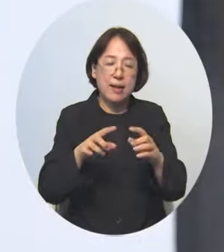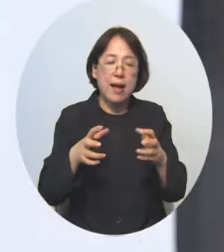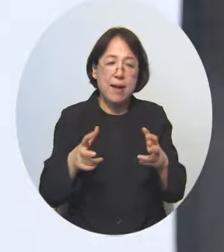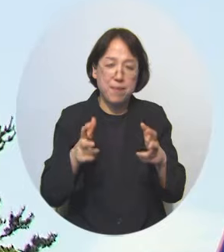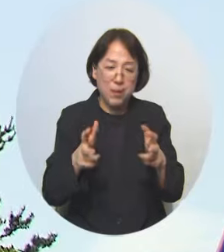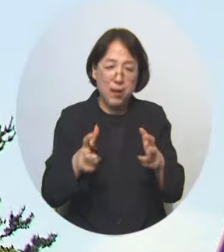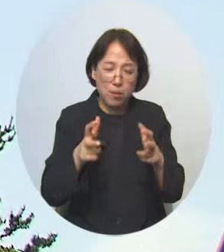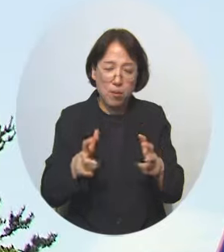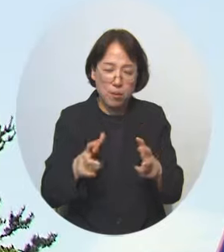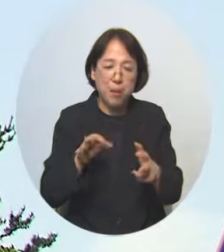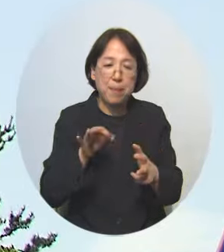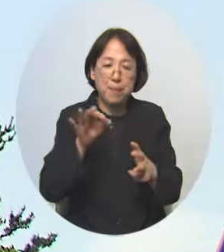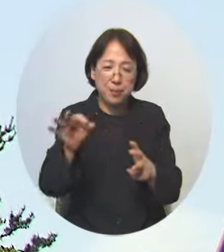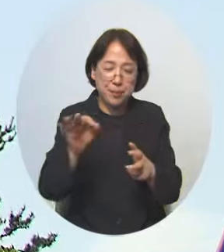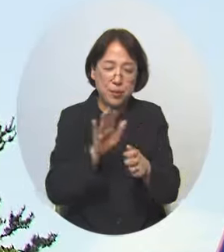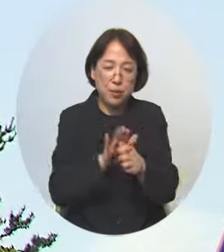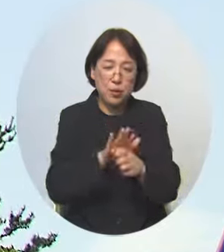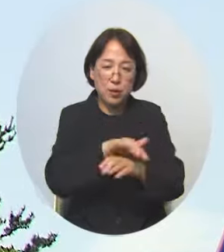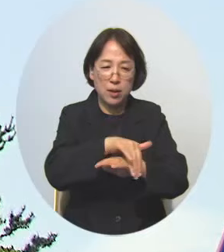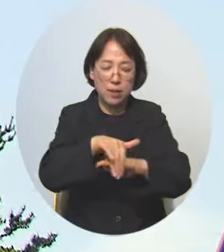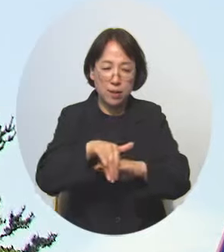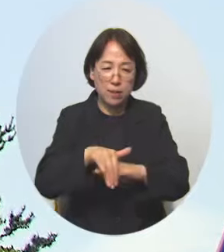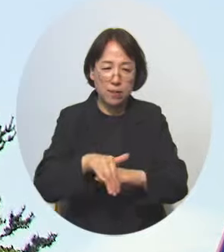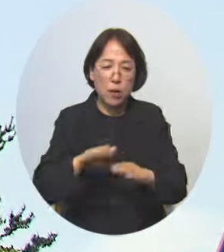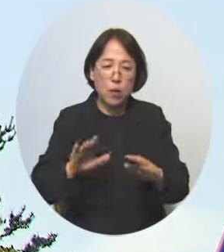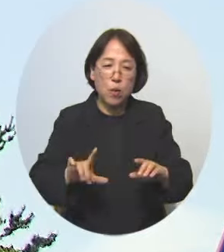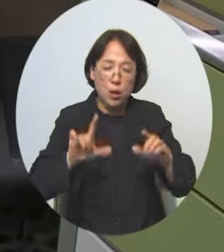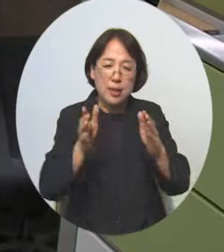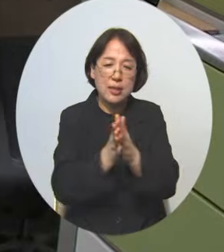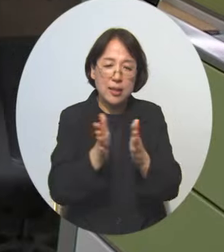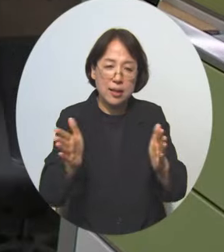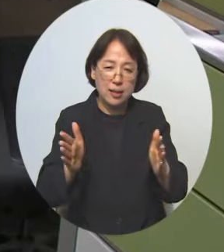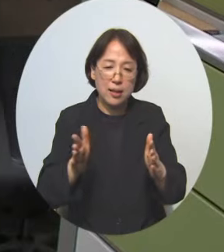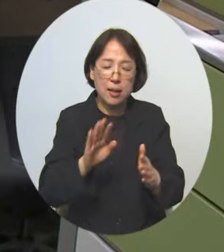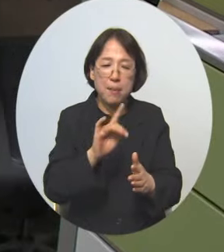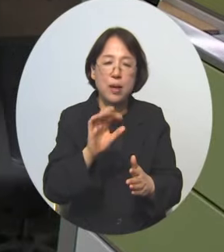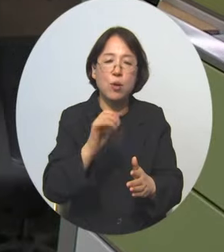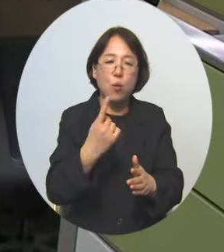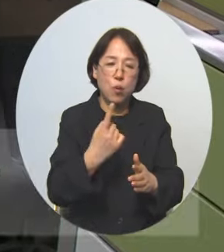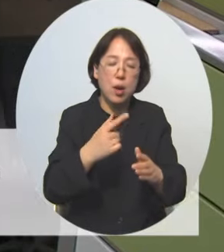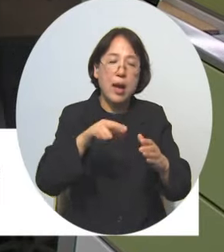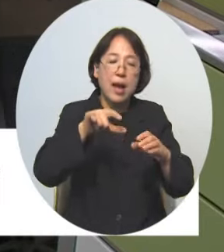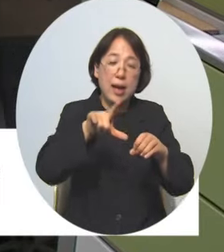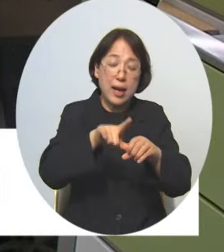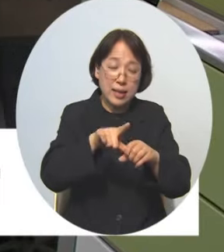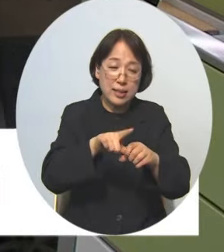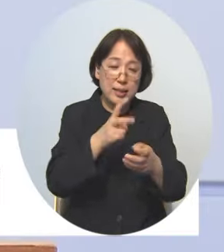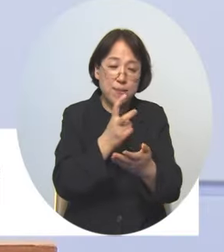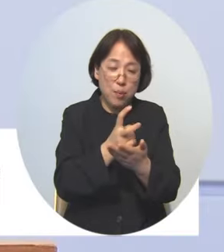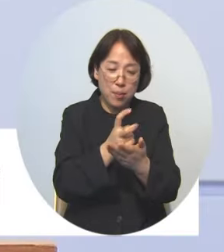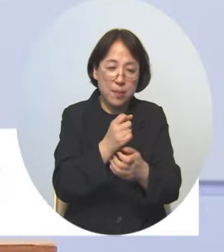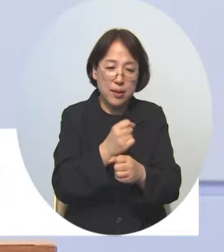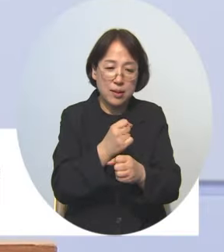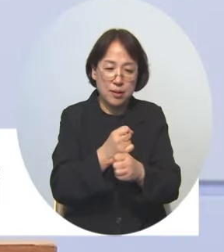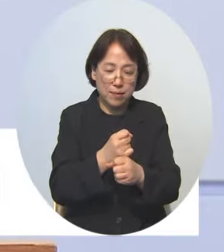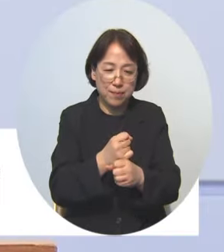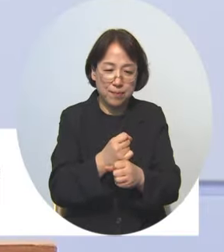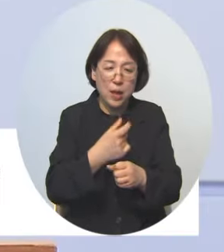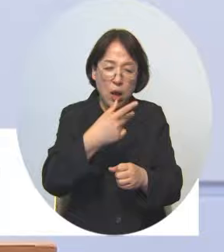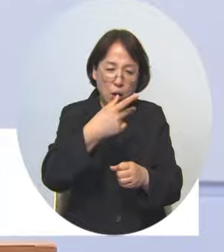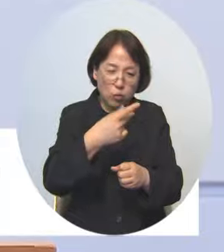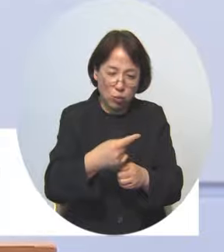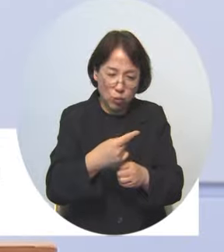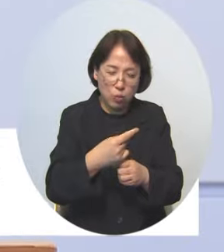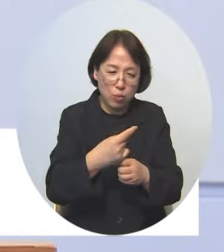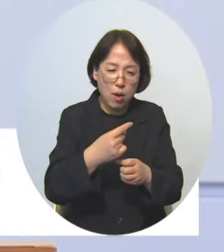했습니다. 회의에서는 올해 시행되는 바이오가스법을 계기로 2050년까지 유기성 폐자원 80%를